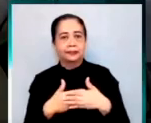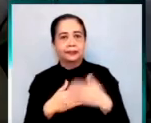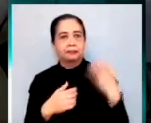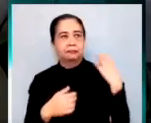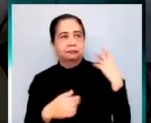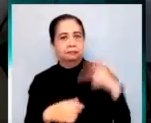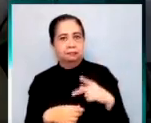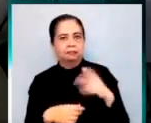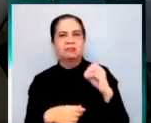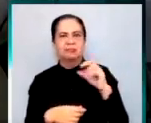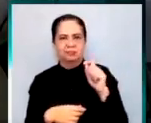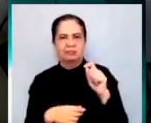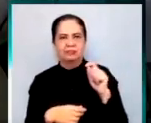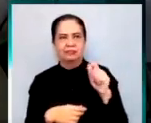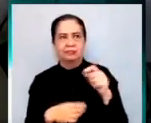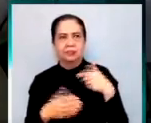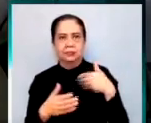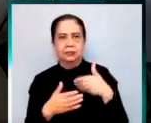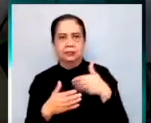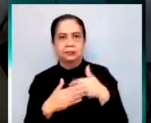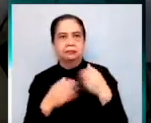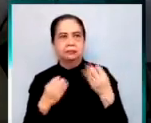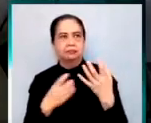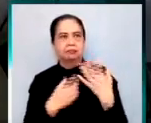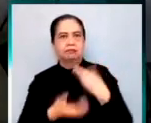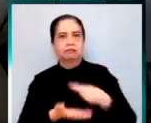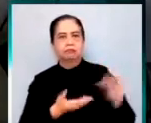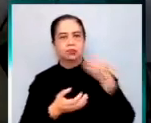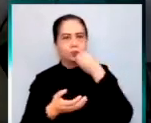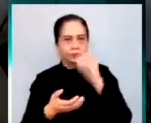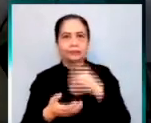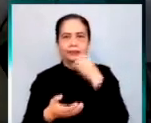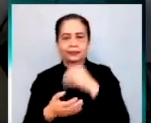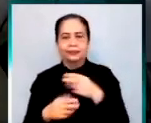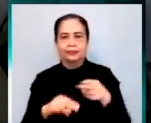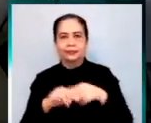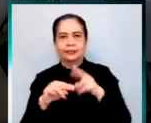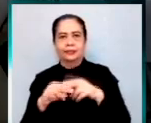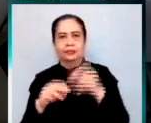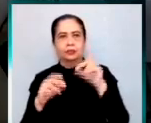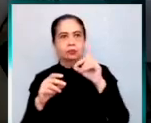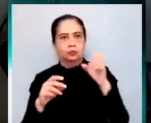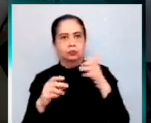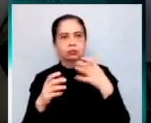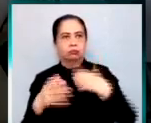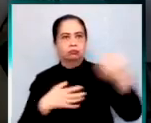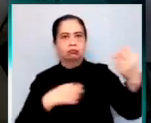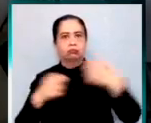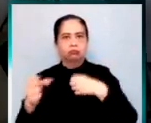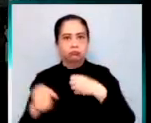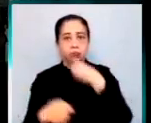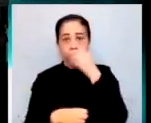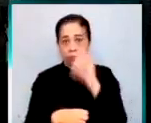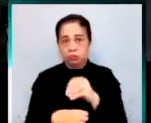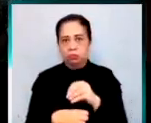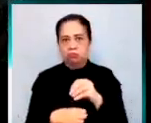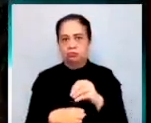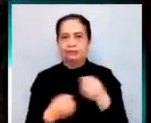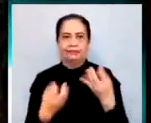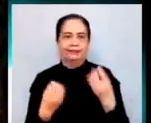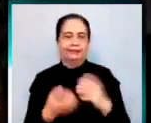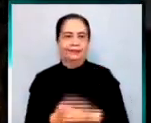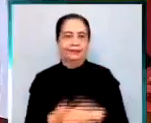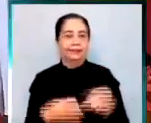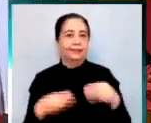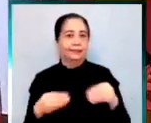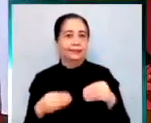October, ganun, medyo ano na, marami yan na. Kasi hundreds pag umano sila eh, ito, umorder. Ang tinda nilang